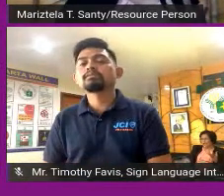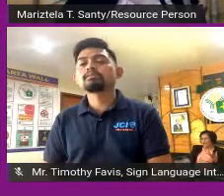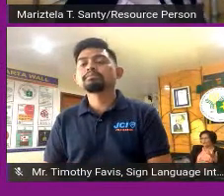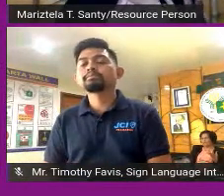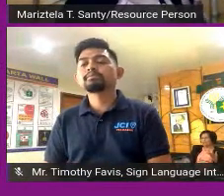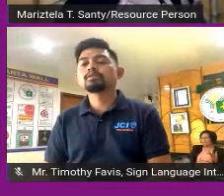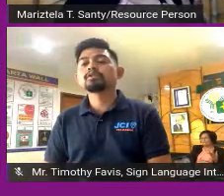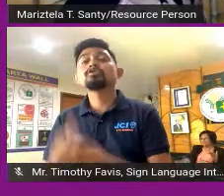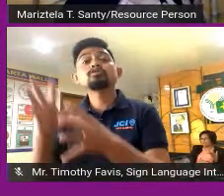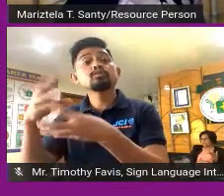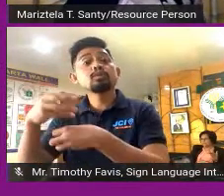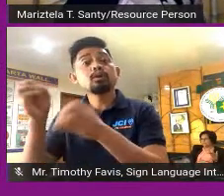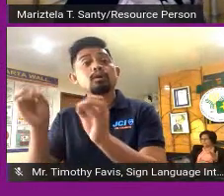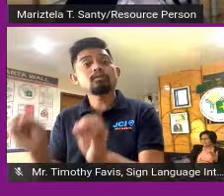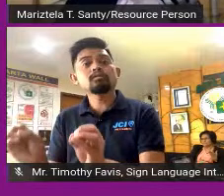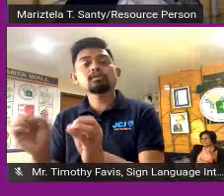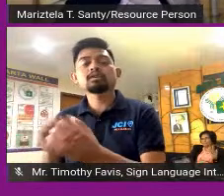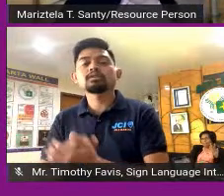sila ang ating